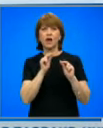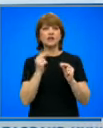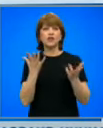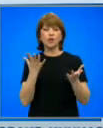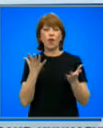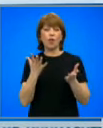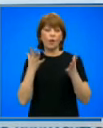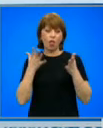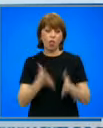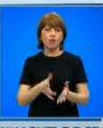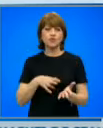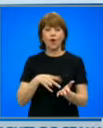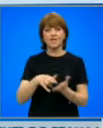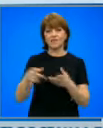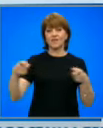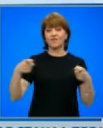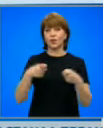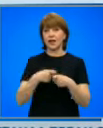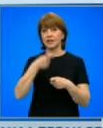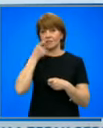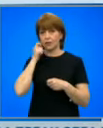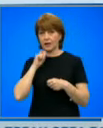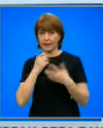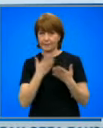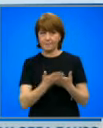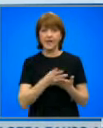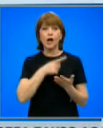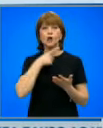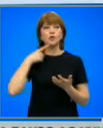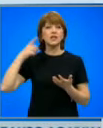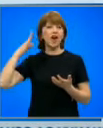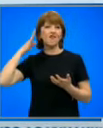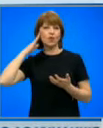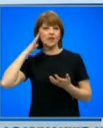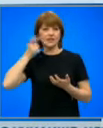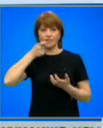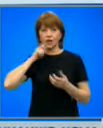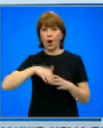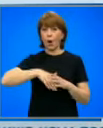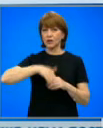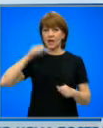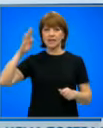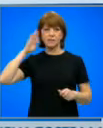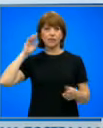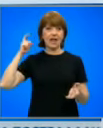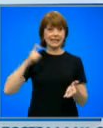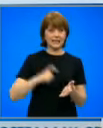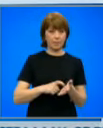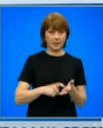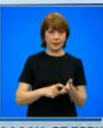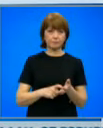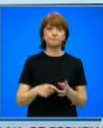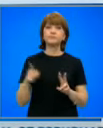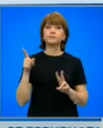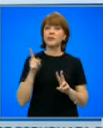Украина. Това твърди Белият дом. Според британското разузнаване, пък руските войници в Украина отказват да изпълняват заповеди.